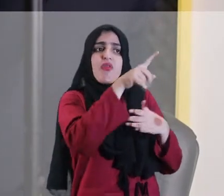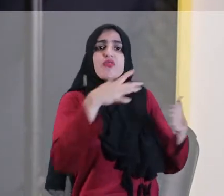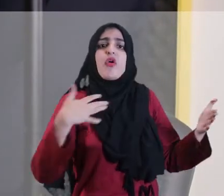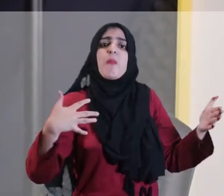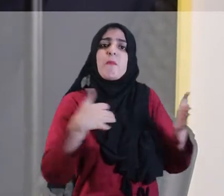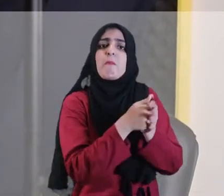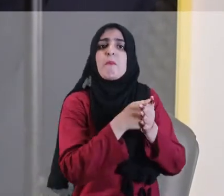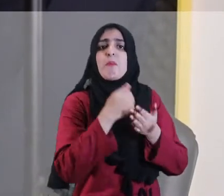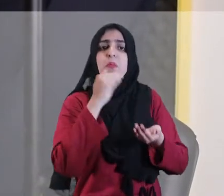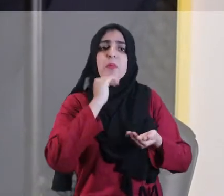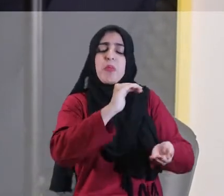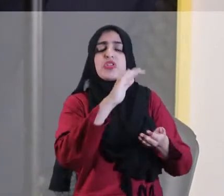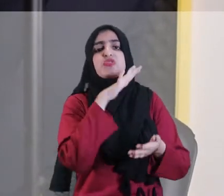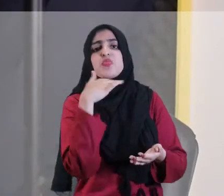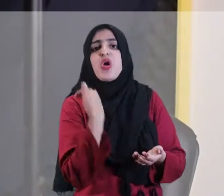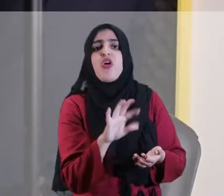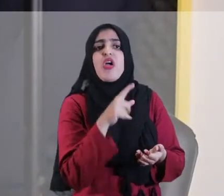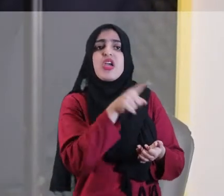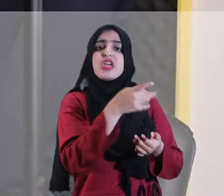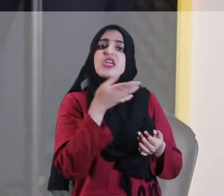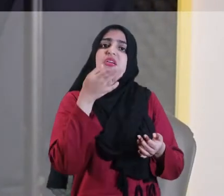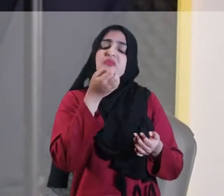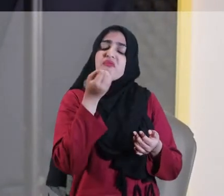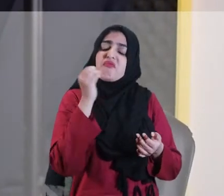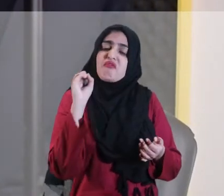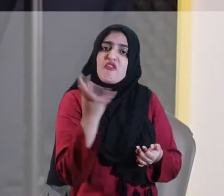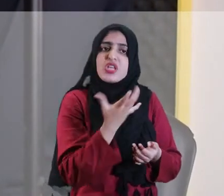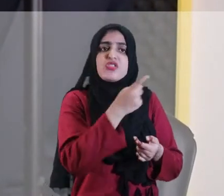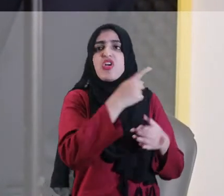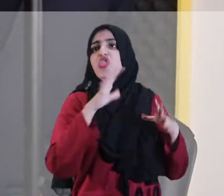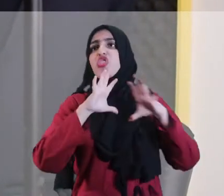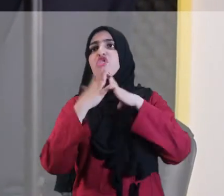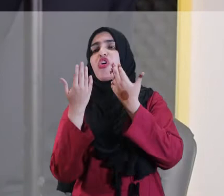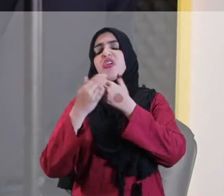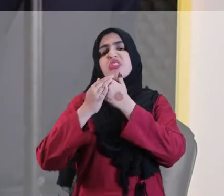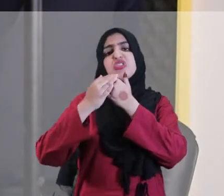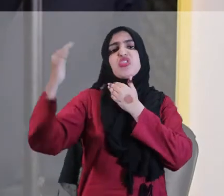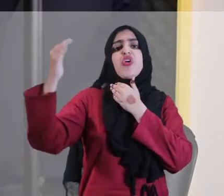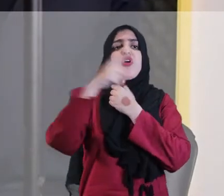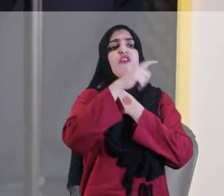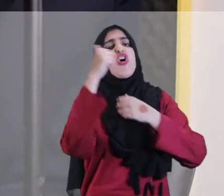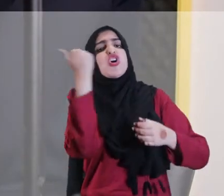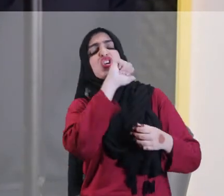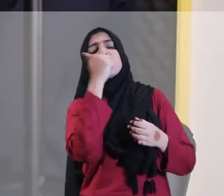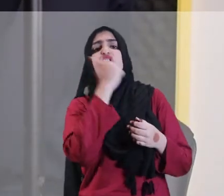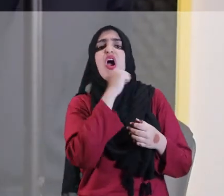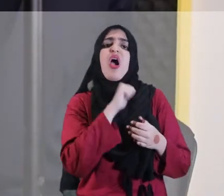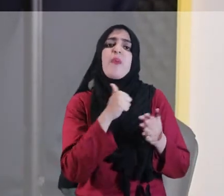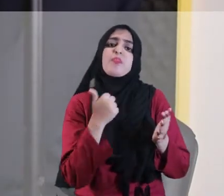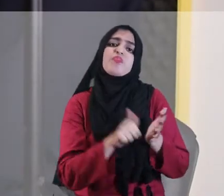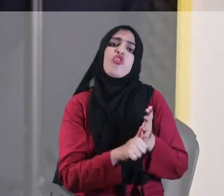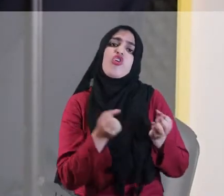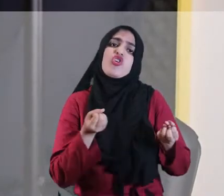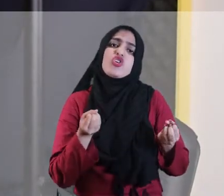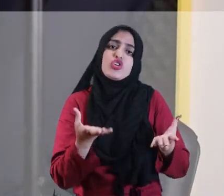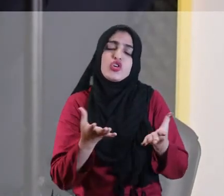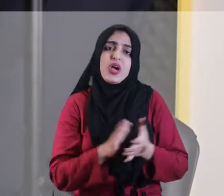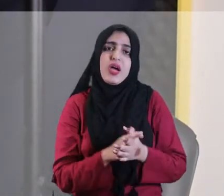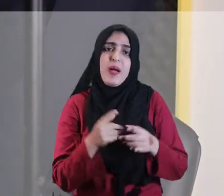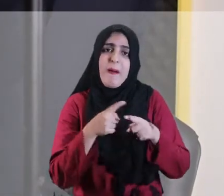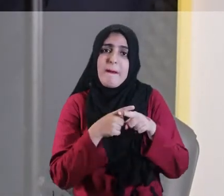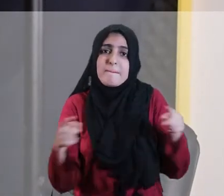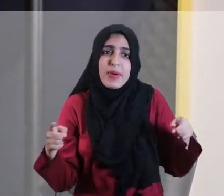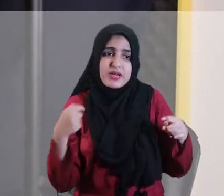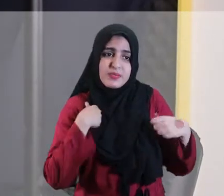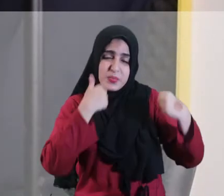भावना पनप सके तो जवाब ढूंढ रहे थे वह जो भी ढूंढ रहे थे बटाए कोड नाराज विघ्न टॉक